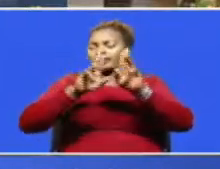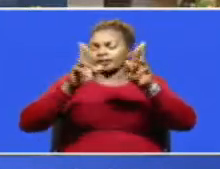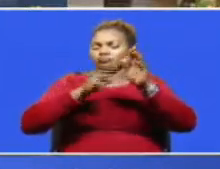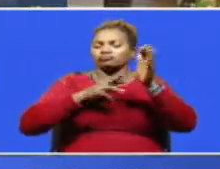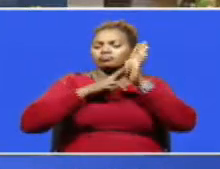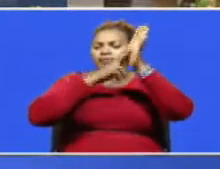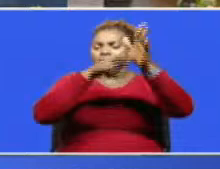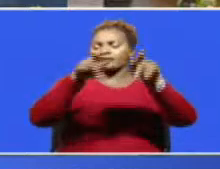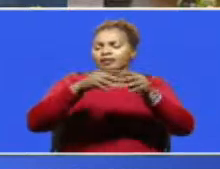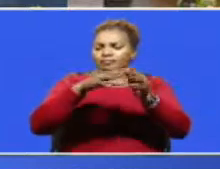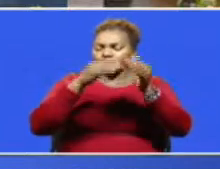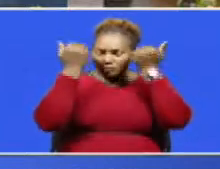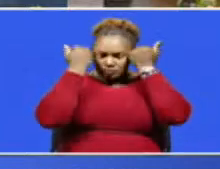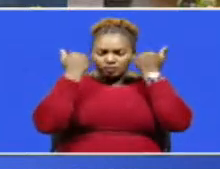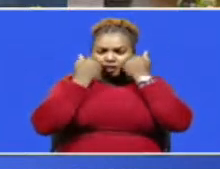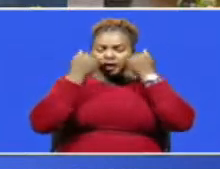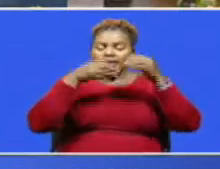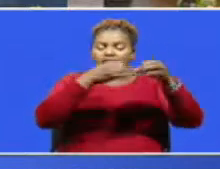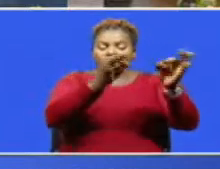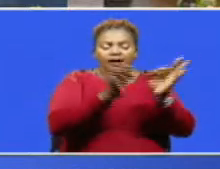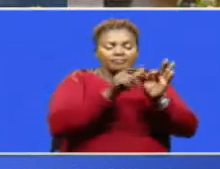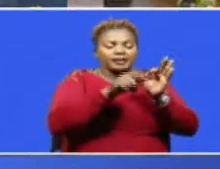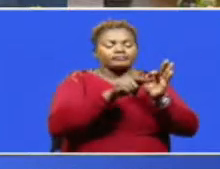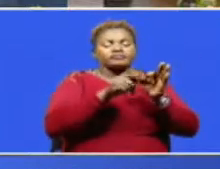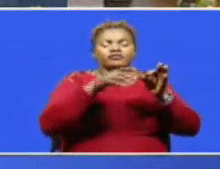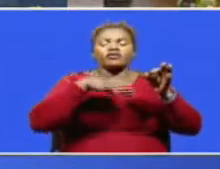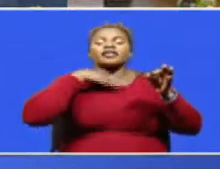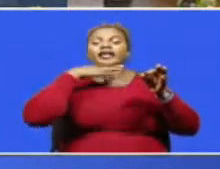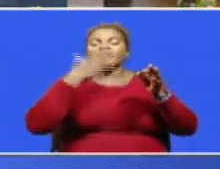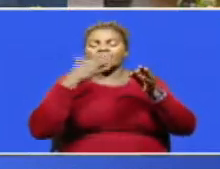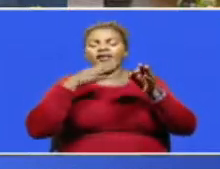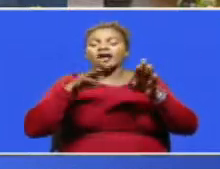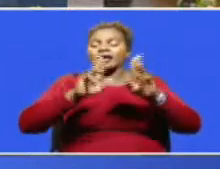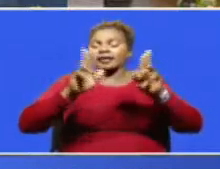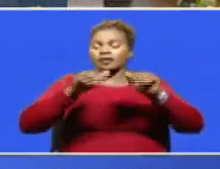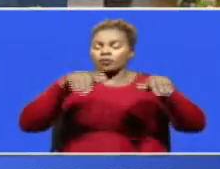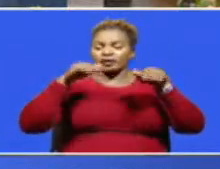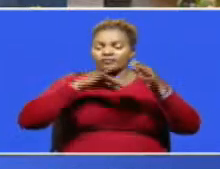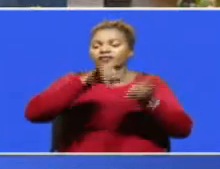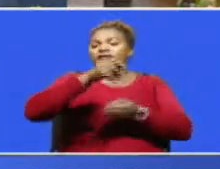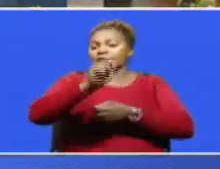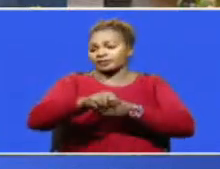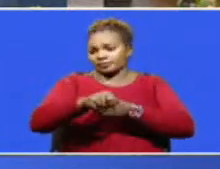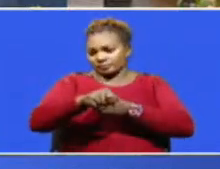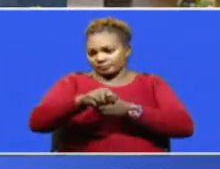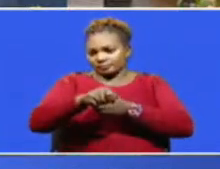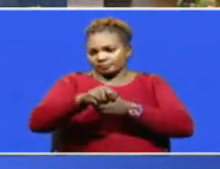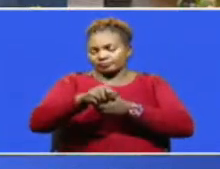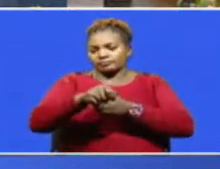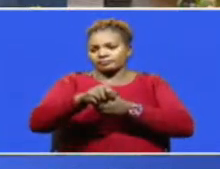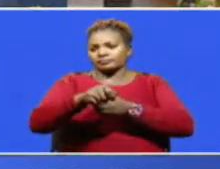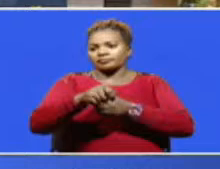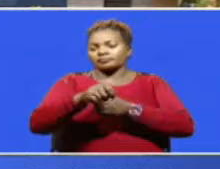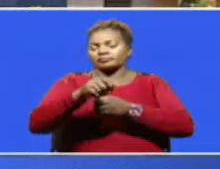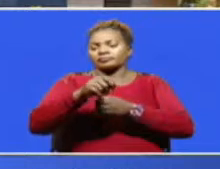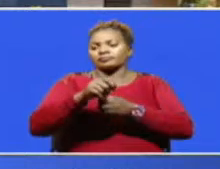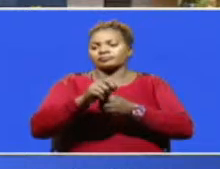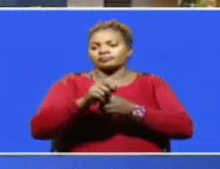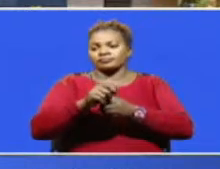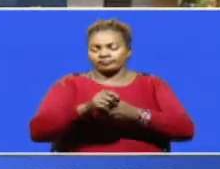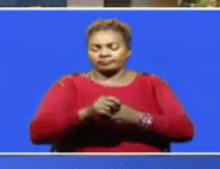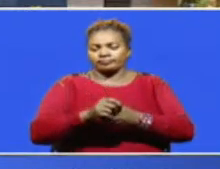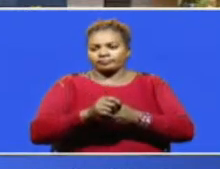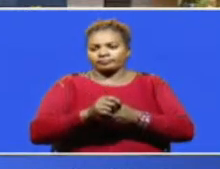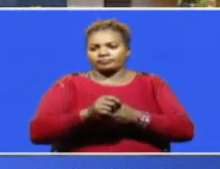mahakamani, huku familia ya waliofariki ikisubiri haki kwa ndugu hao wawili wa Kianjokoma. George Maringa, KTN News,